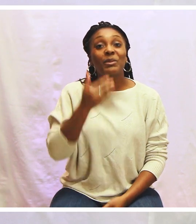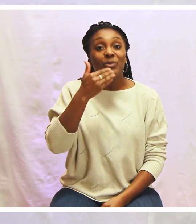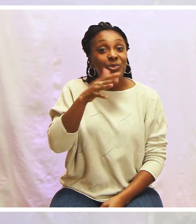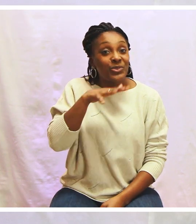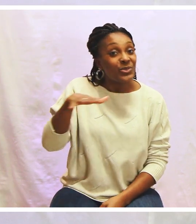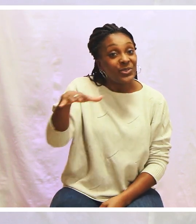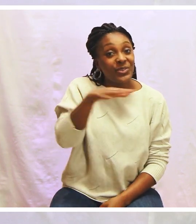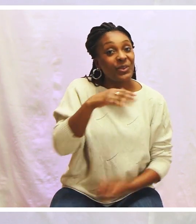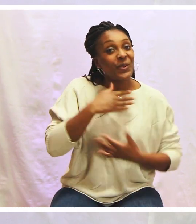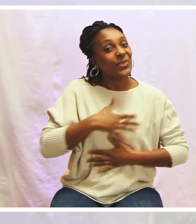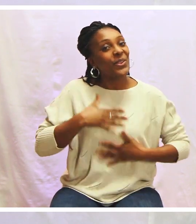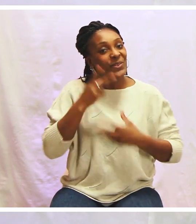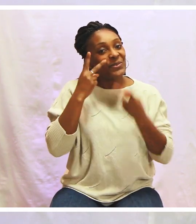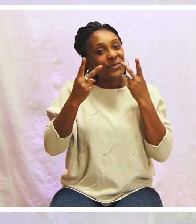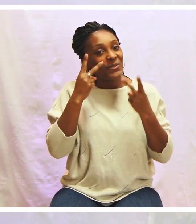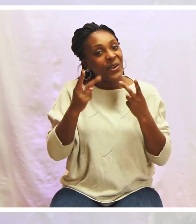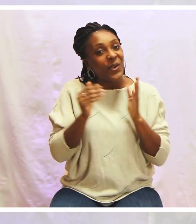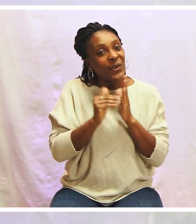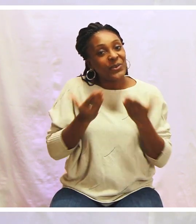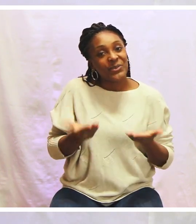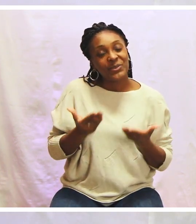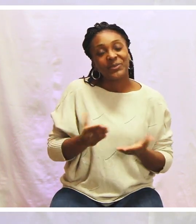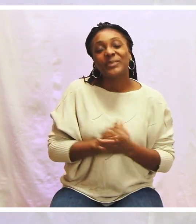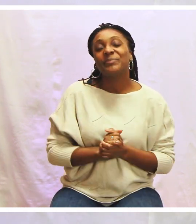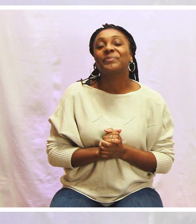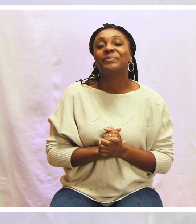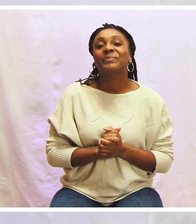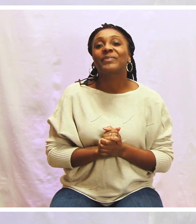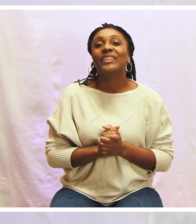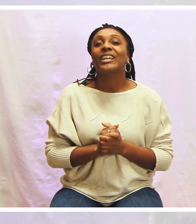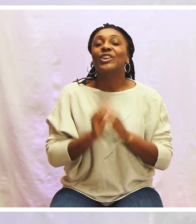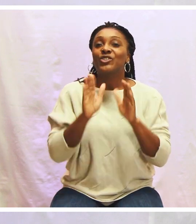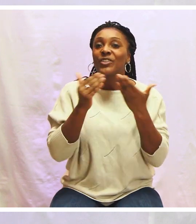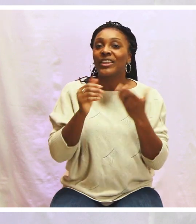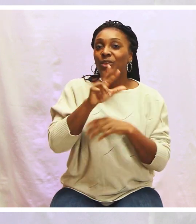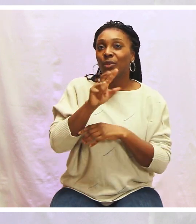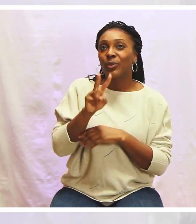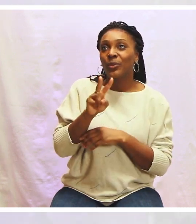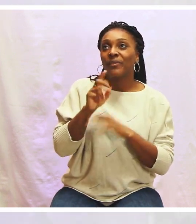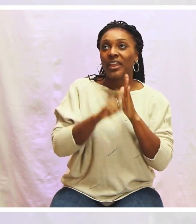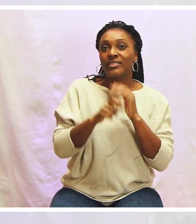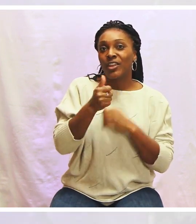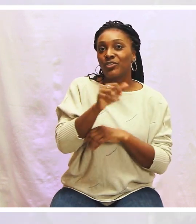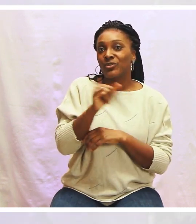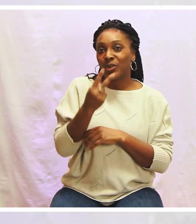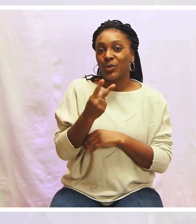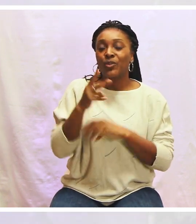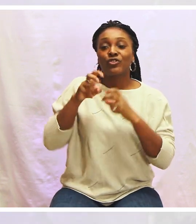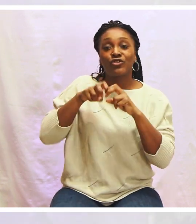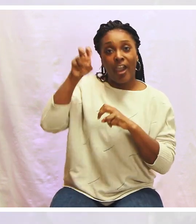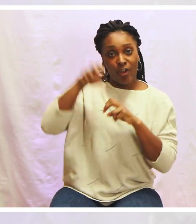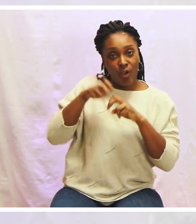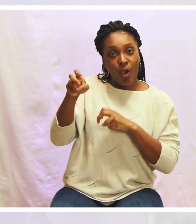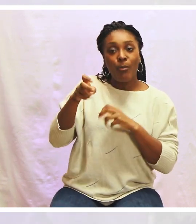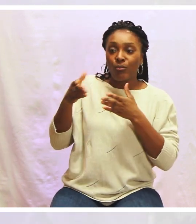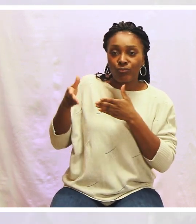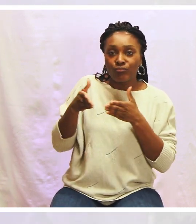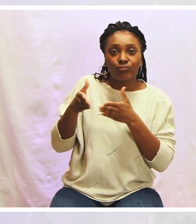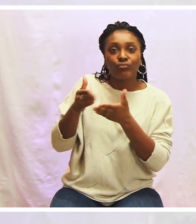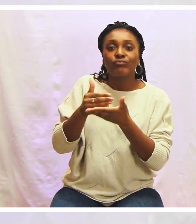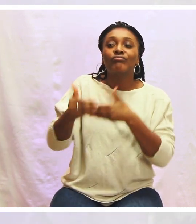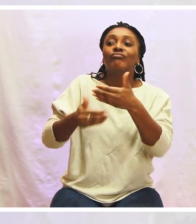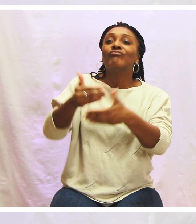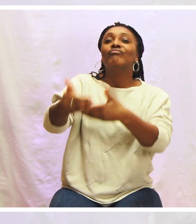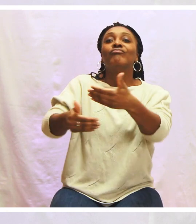Bonjour à tous et à toutes, content de vous retrouver. On va lire Genèse 32, versets 1 et 2. Jacob poursuivit son chemin, et des anges de